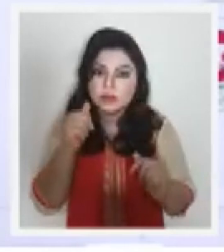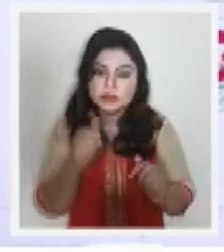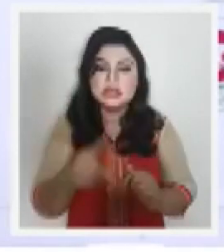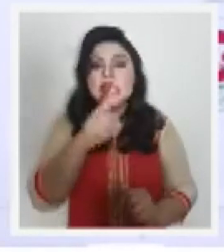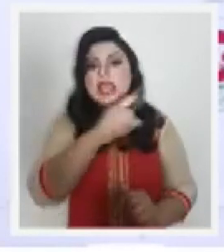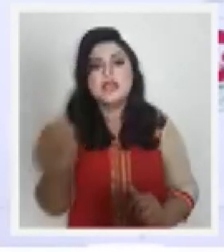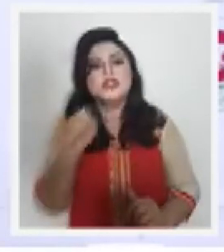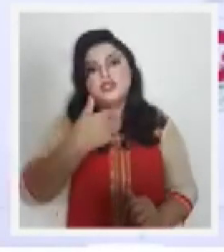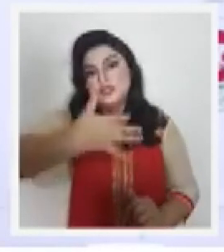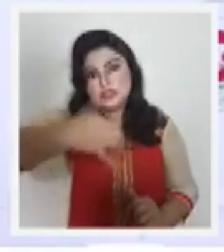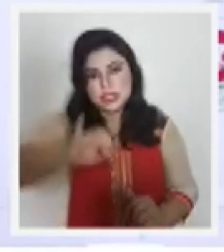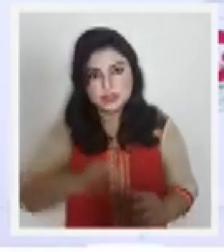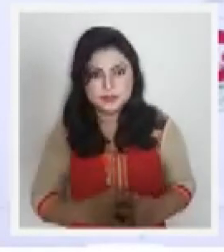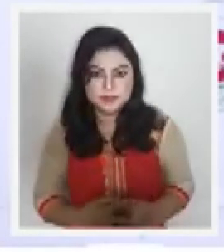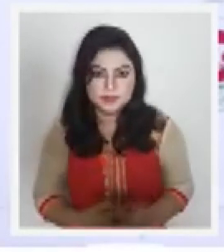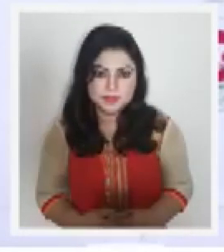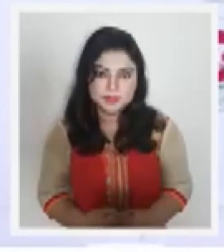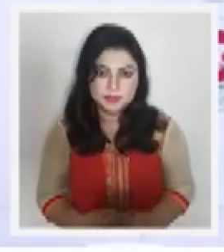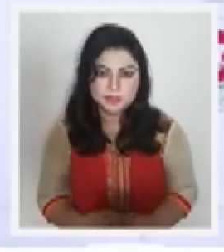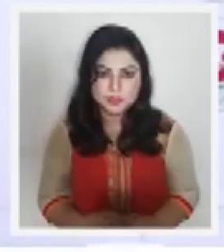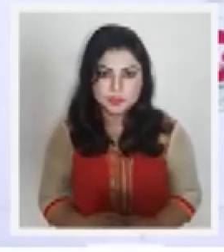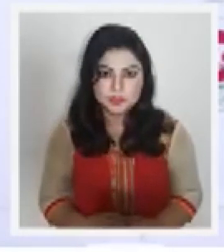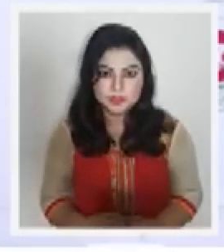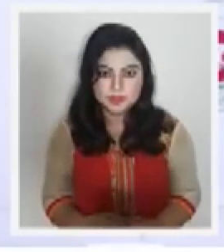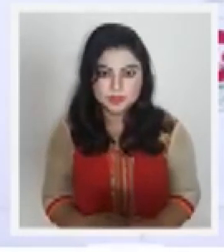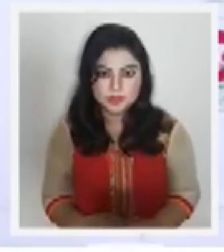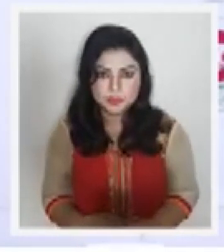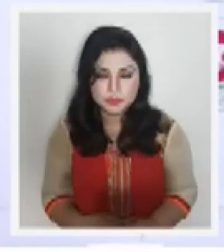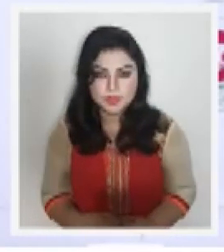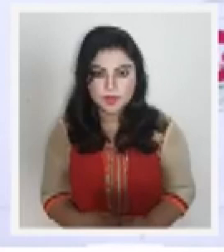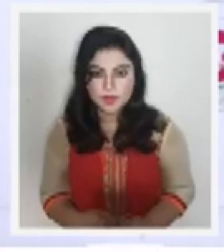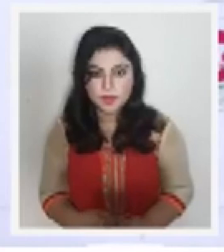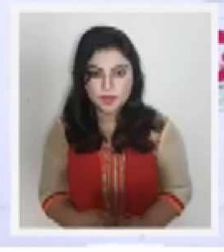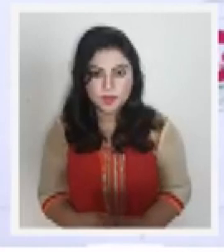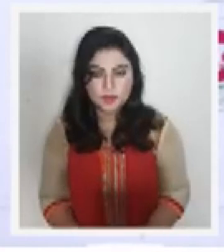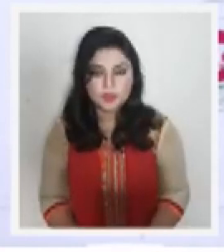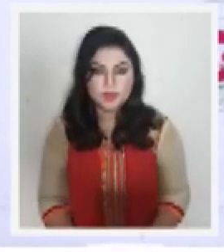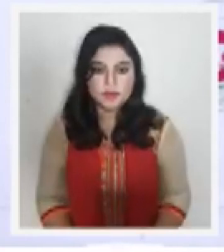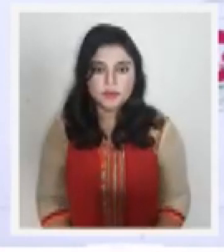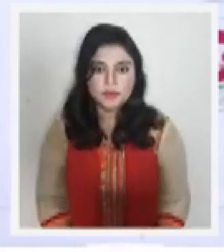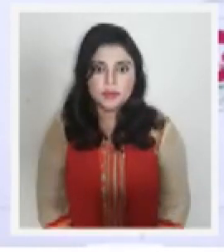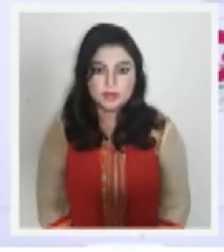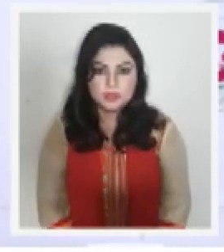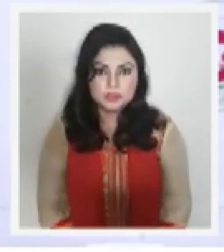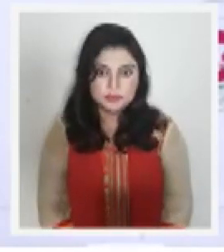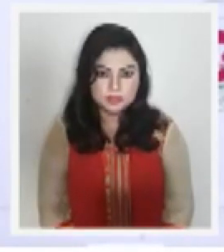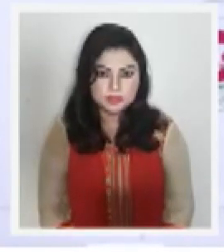ক্যানুলার সংখ্যা 350টি এবং সারা দেশে অক্সিজেন কনসেন্ট্রেটের সংখ্যা 160টি।